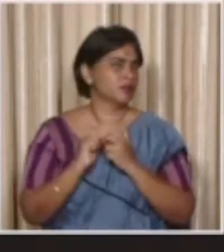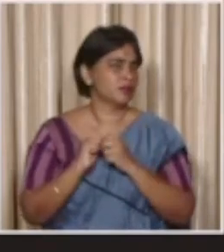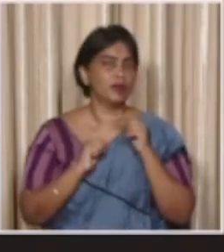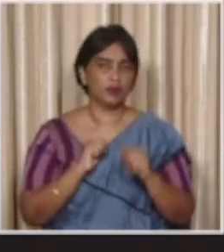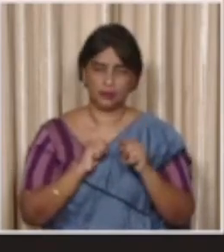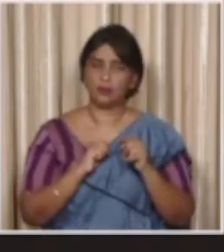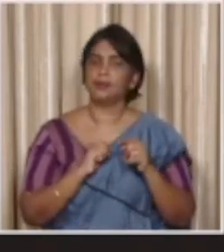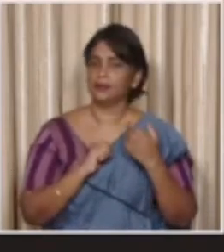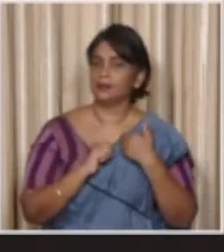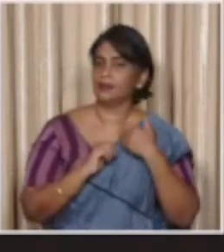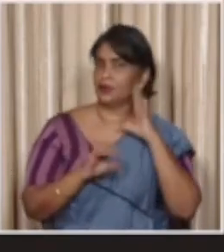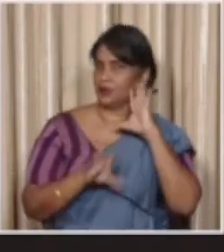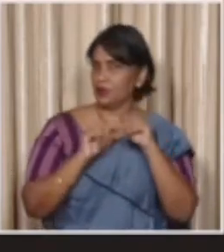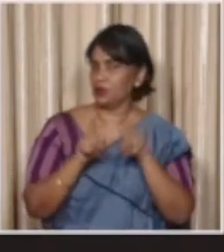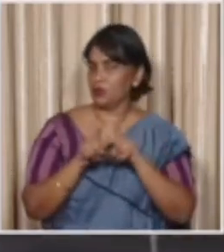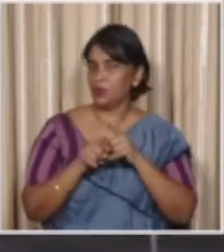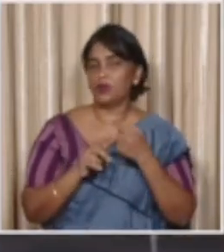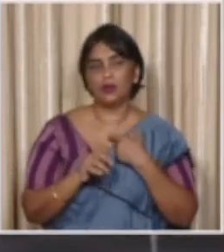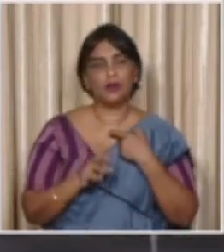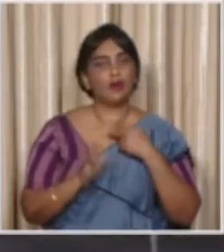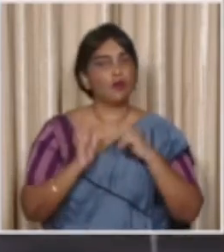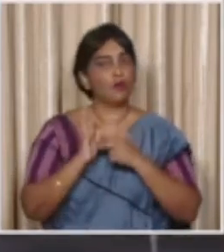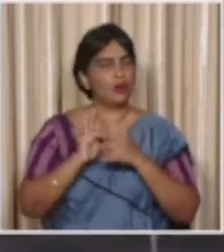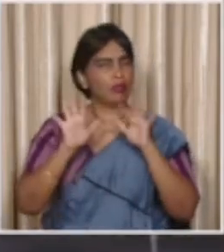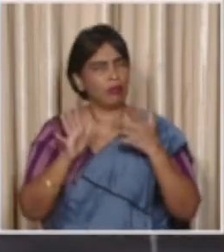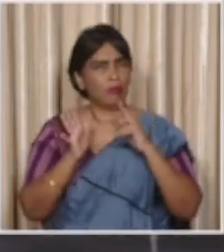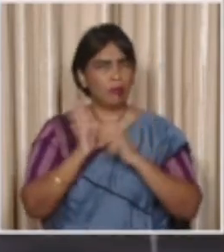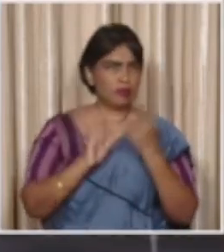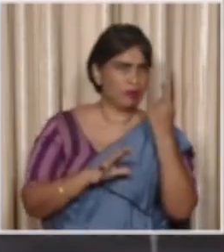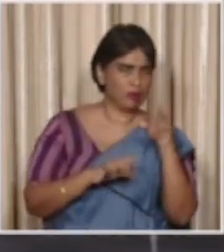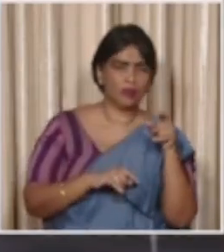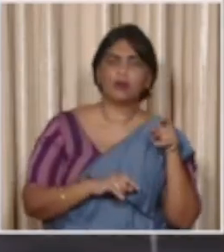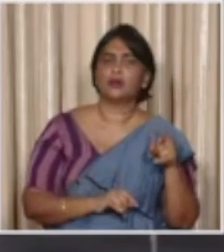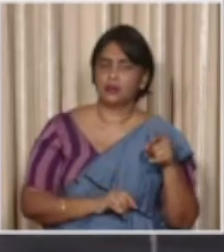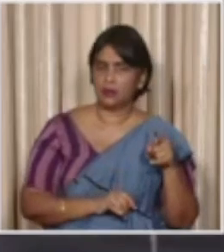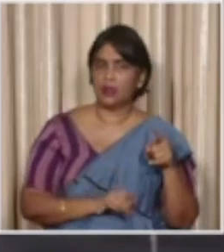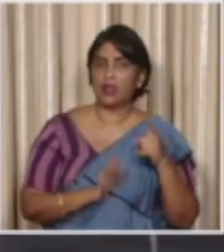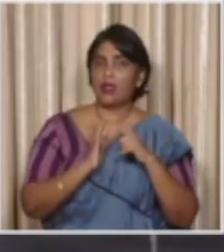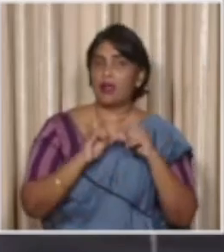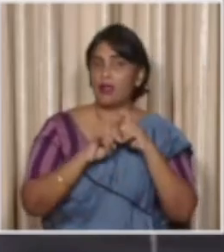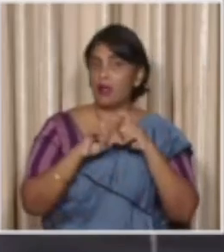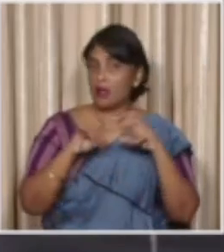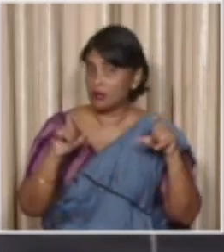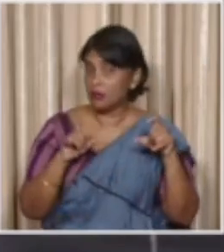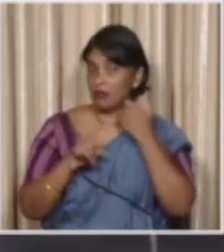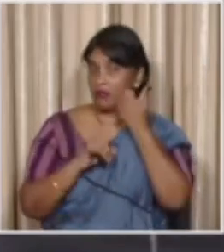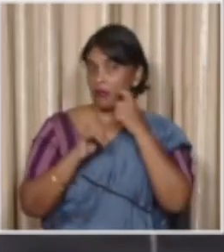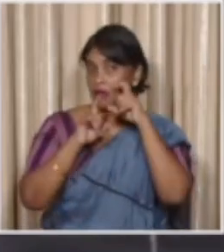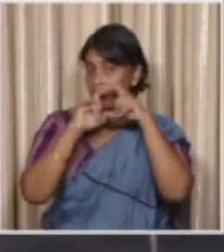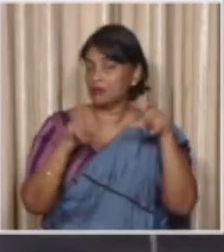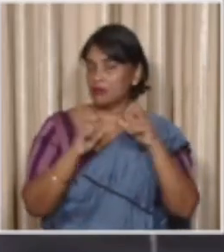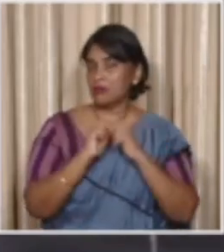ඒ මට තියෙන තොරතුරු අනුව ඒ ව්‍යාපෘති 10 හෝ 12 අතර තියෙන හැඳුනුම්පත සම්බන්ධ ප්‍රශ්නේ.